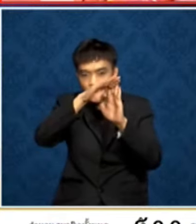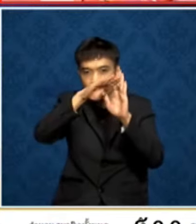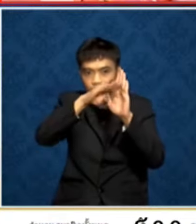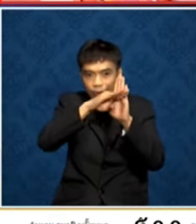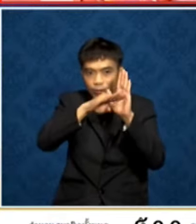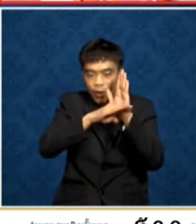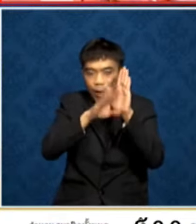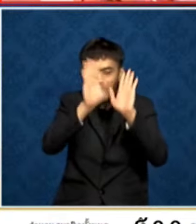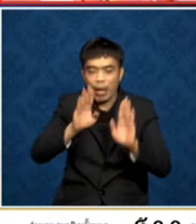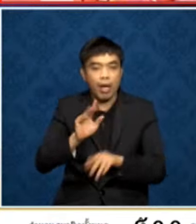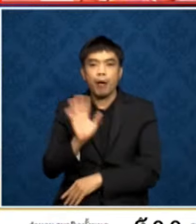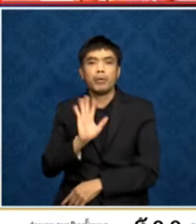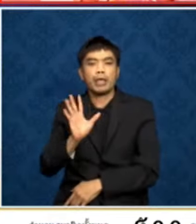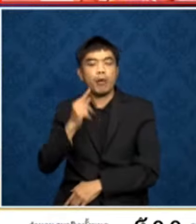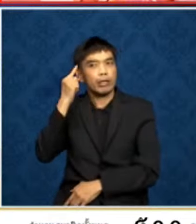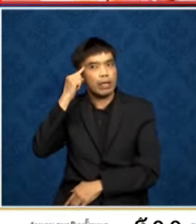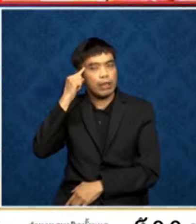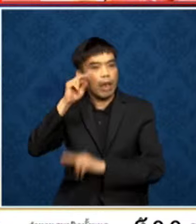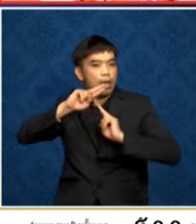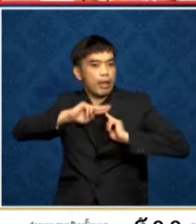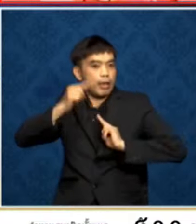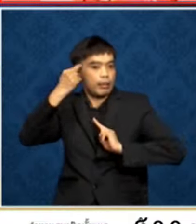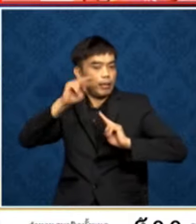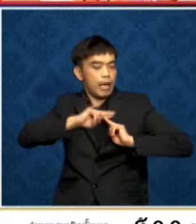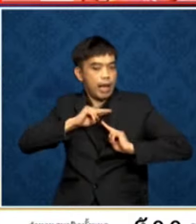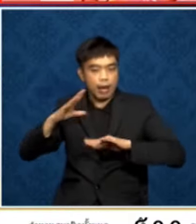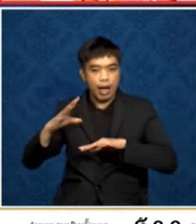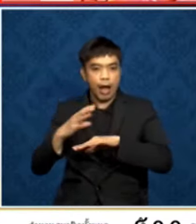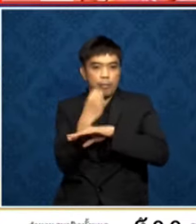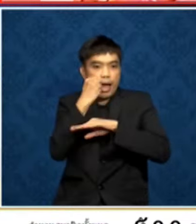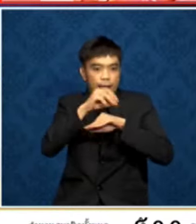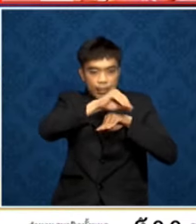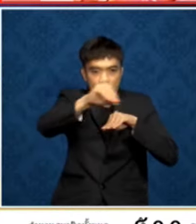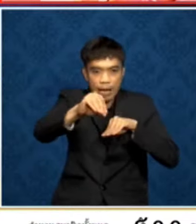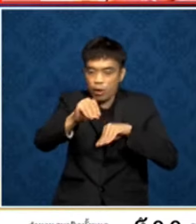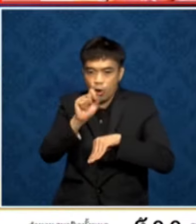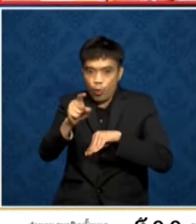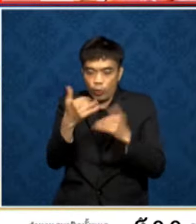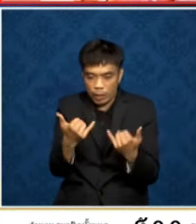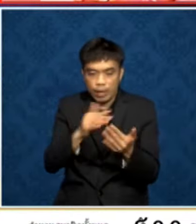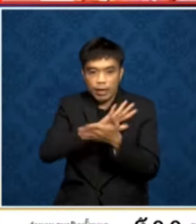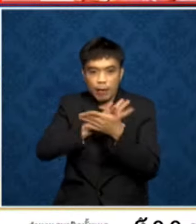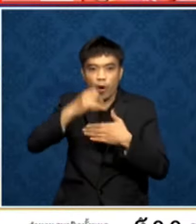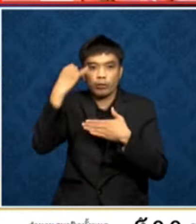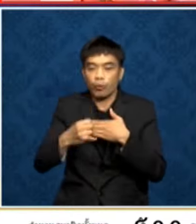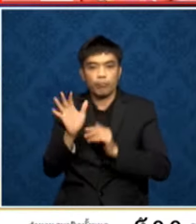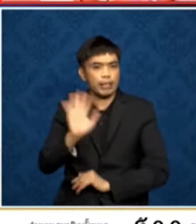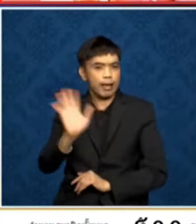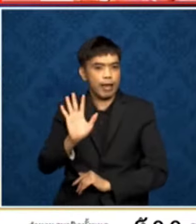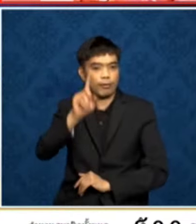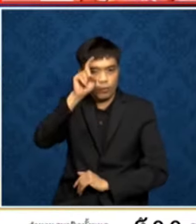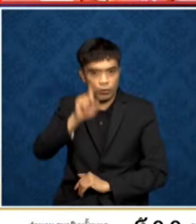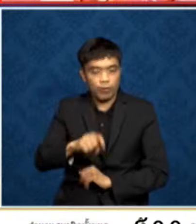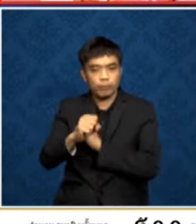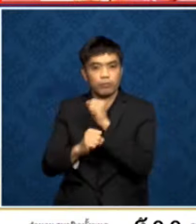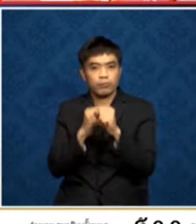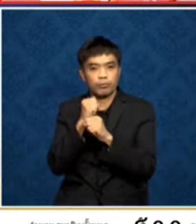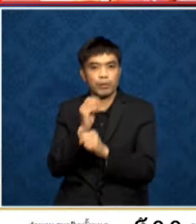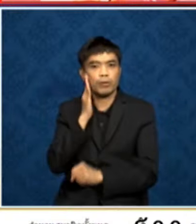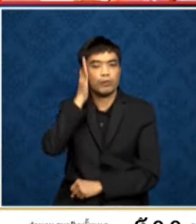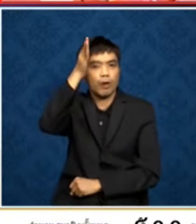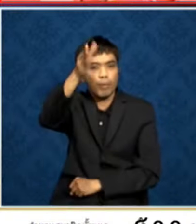เอาว่าวันเนี้ยจะกระจายอำนาจก็จะสามารถเสกได้เลยไม่ได้สนใจจสภาพความเป็นจริงปีงบประมาณประมาณ